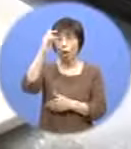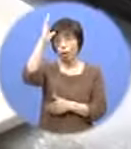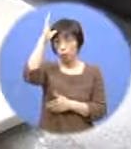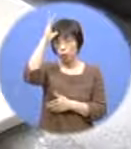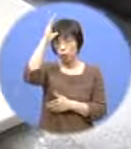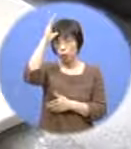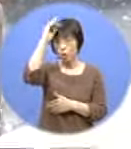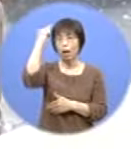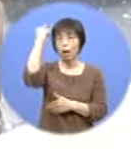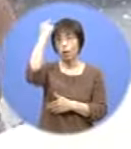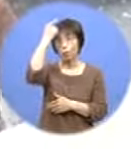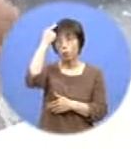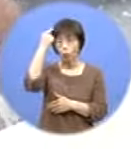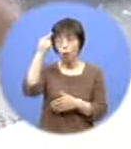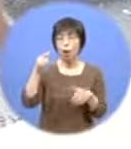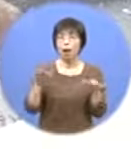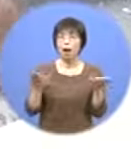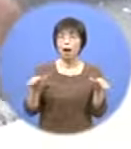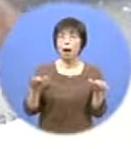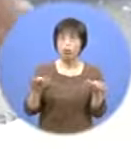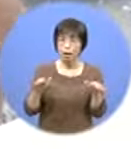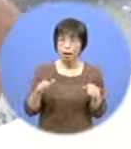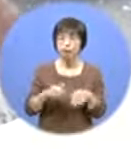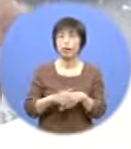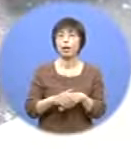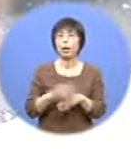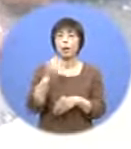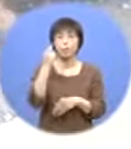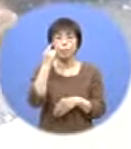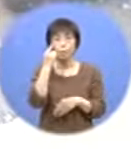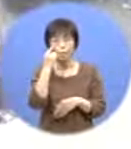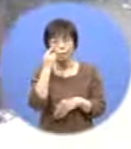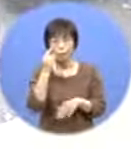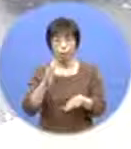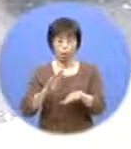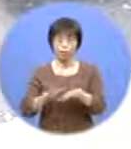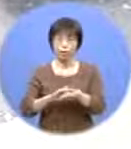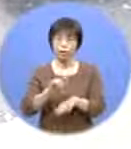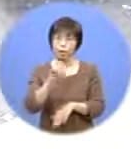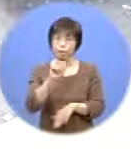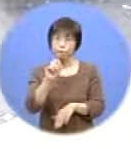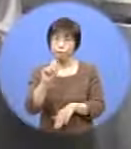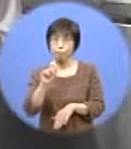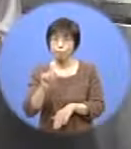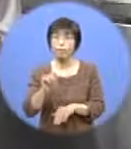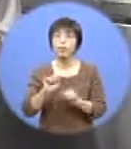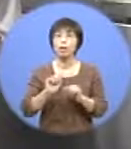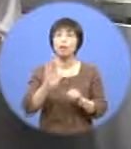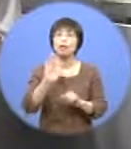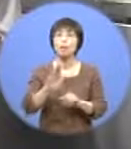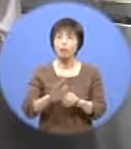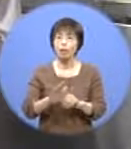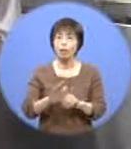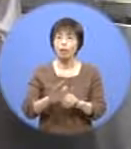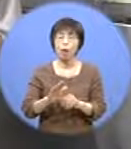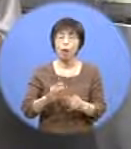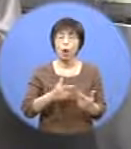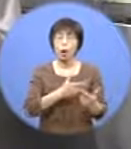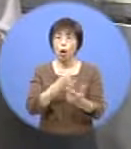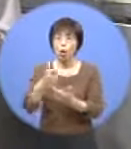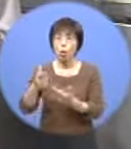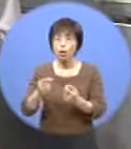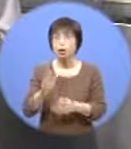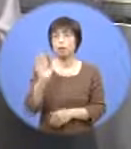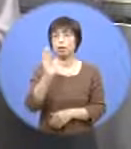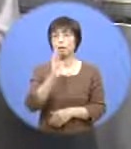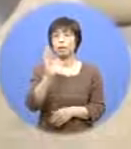の部分とか、あと横の羽の部分ですね、あともちろん目も手作業で行っておりますので、一つとして同じものが